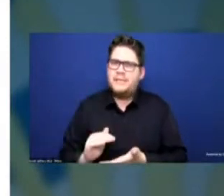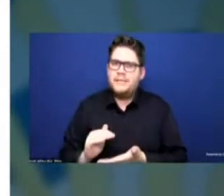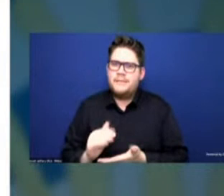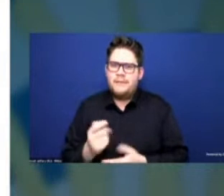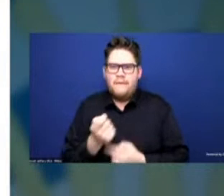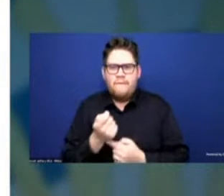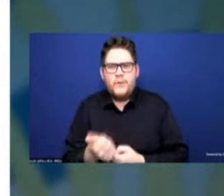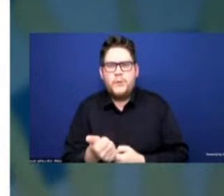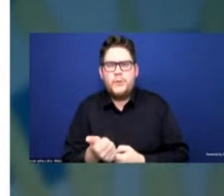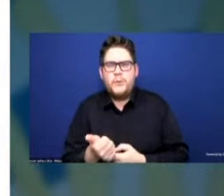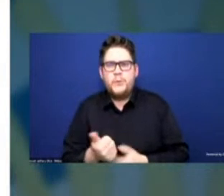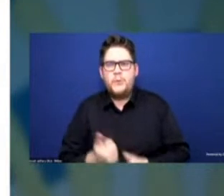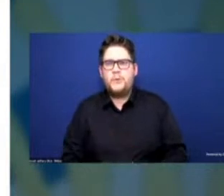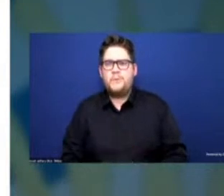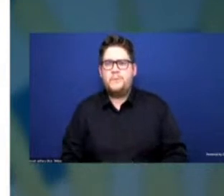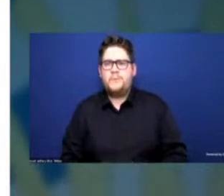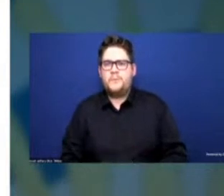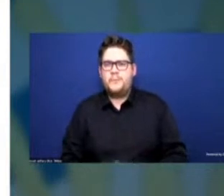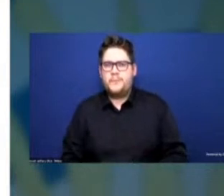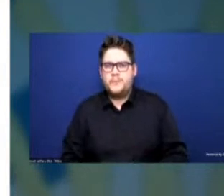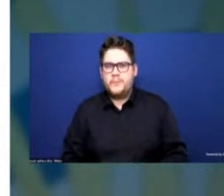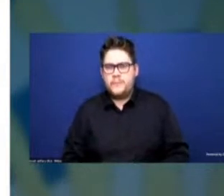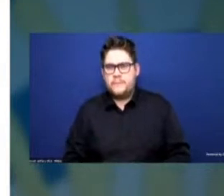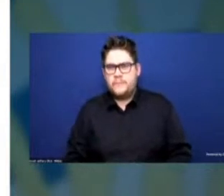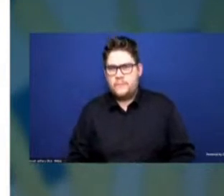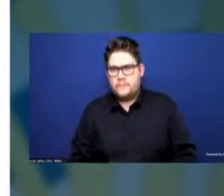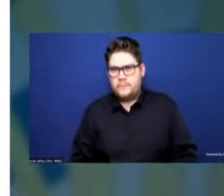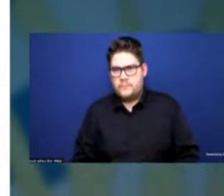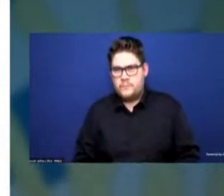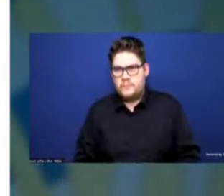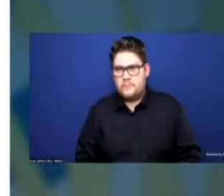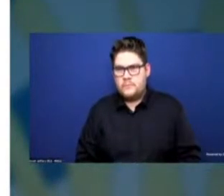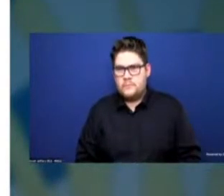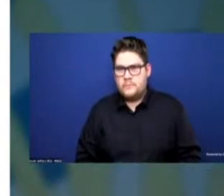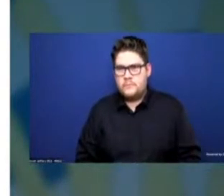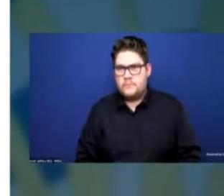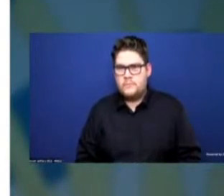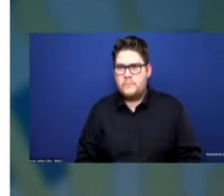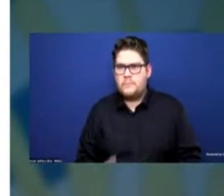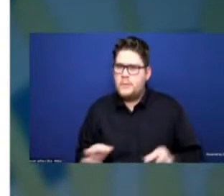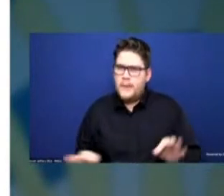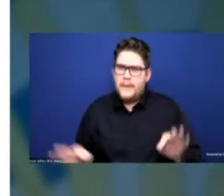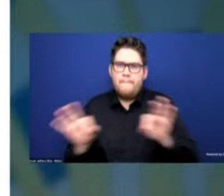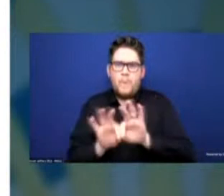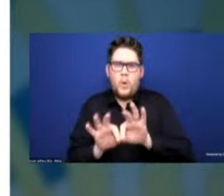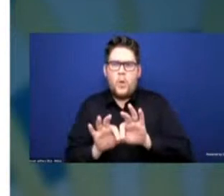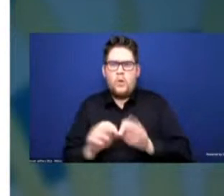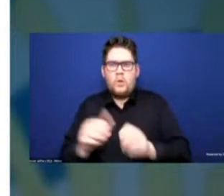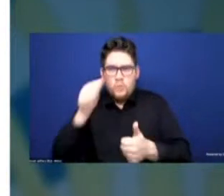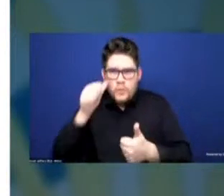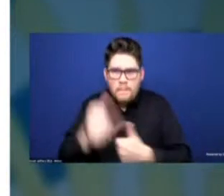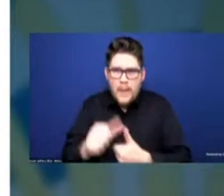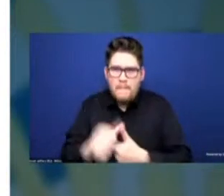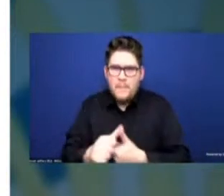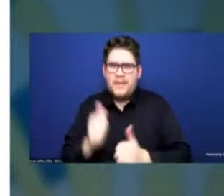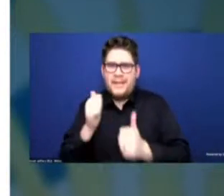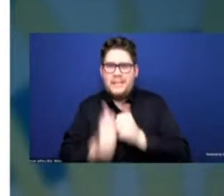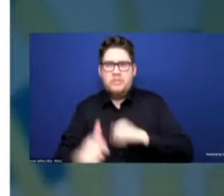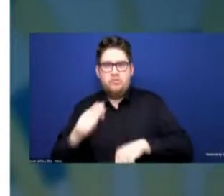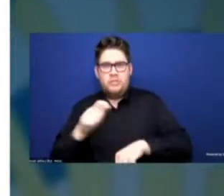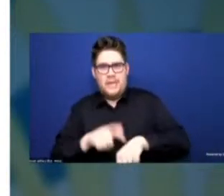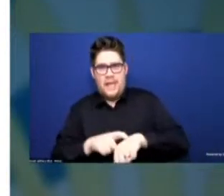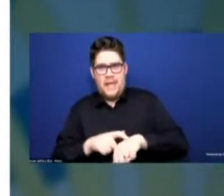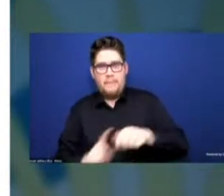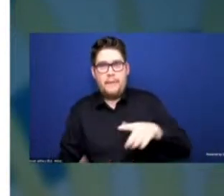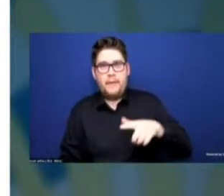said that, it is absolutely 那 clear 么 that 这个也是 every 总结一 exposure 下，它 event 也 is 就是说 disruptive and 学校里 concerning, 边的 and 传 we've 染也是 learned 体现了